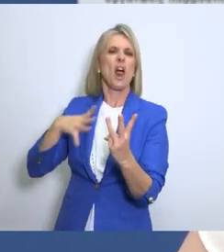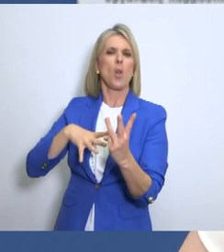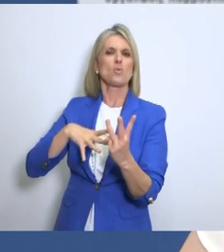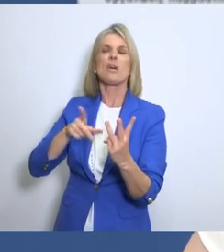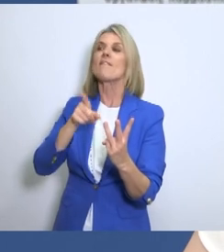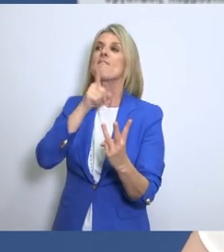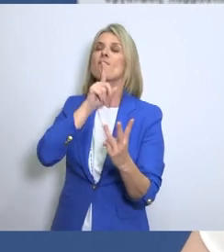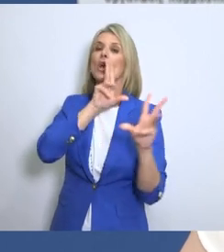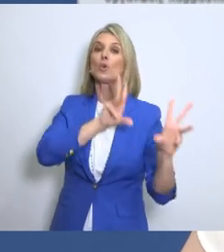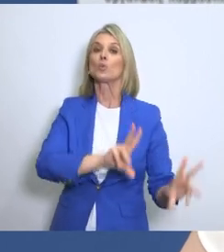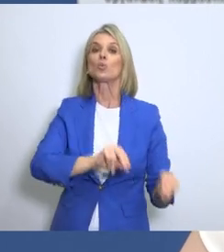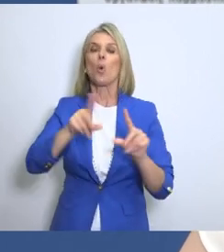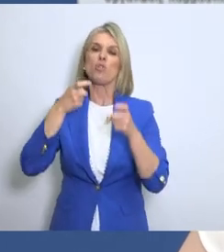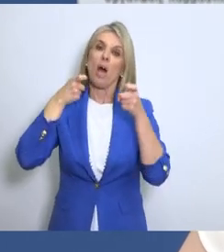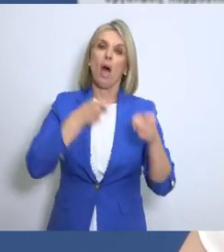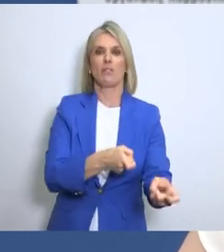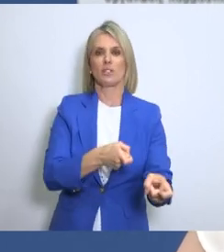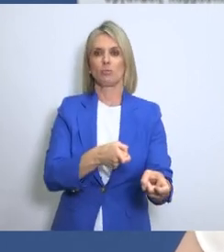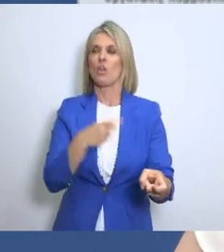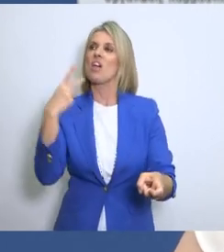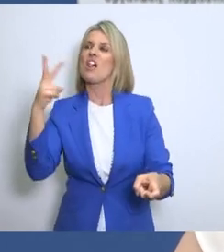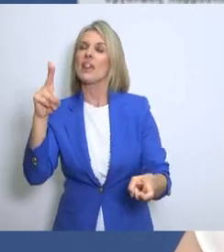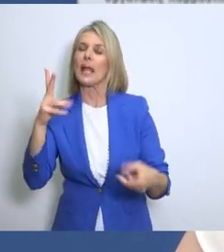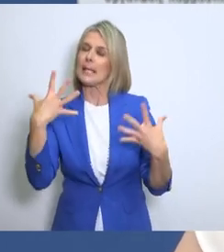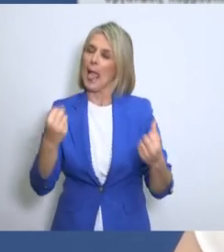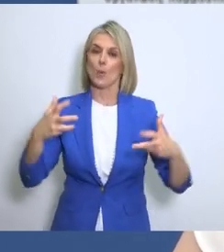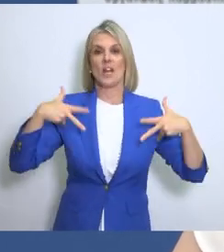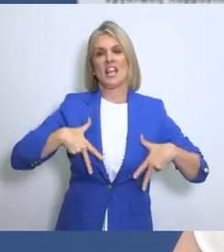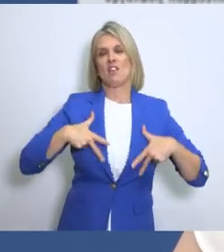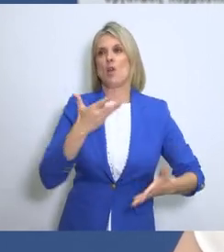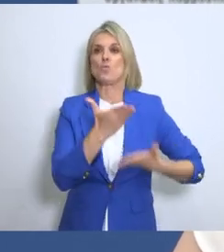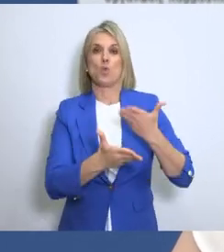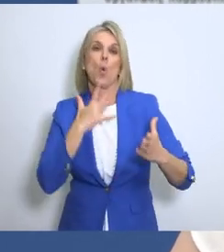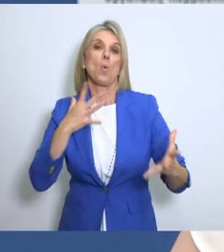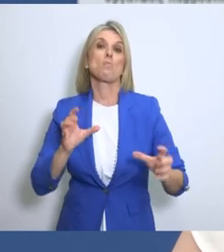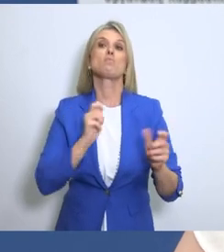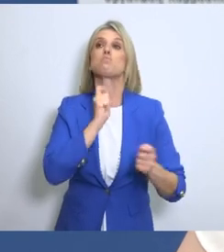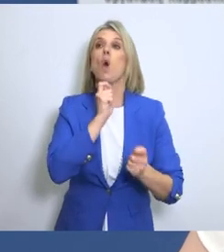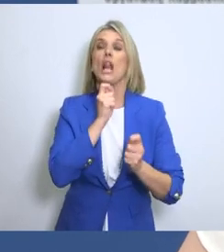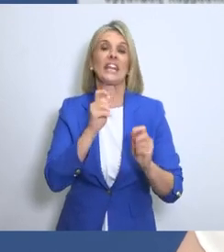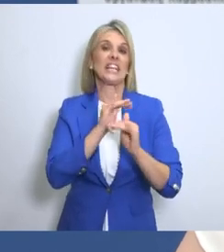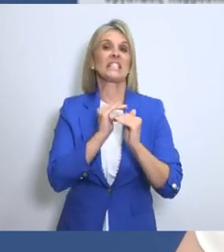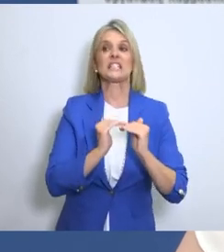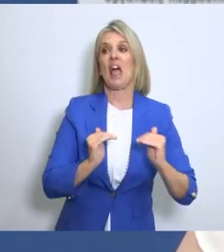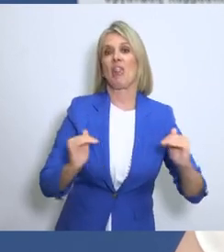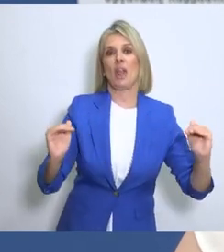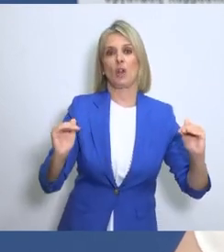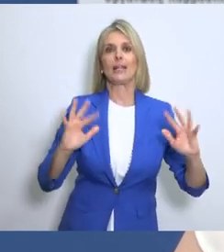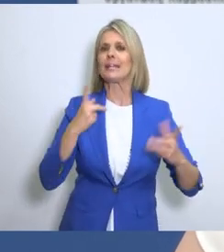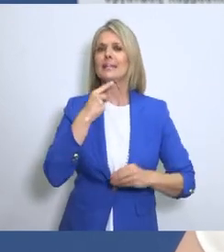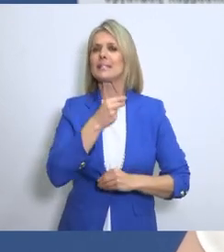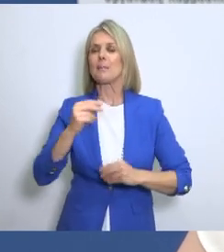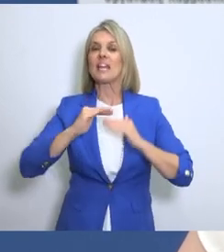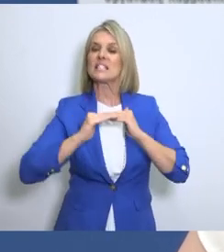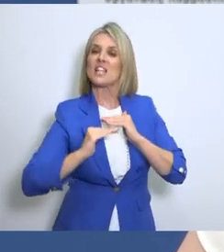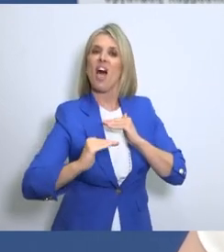εκβιασμό, με τις δικές του ο καθένας κυβερνητικές προτάσεις για τη λεγόμενη πολιτική σταθερότητα. Για εμάς, σταθερότητα σημαίνει η